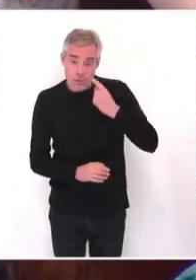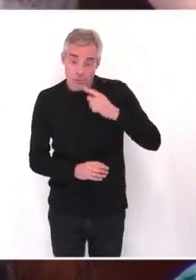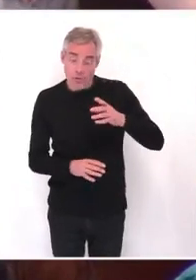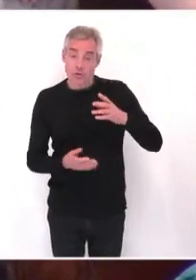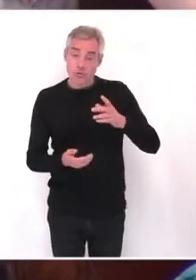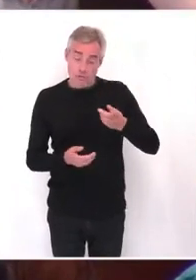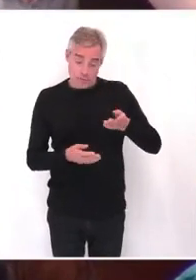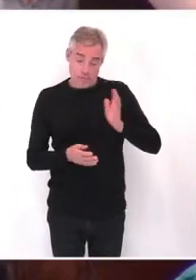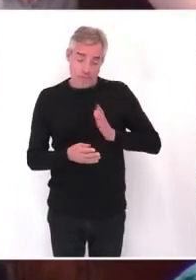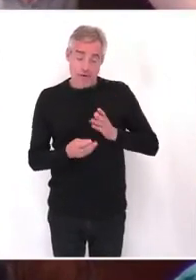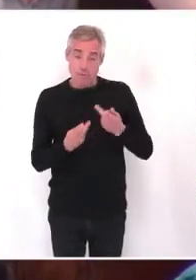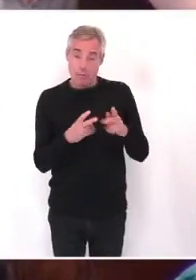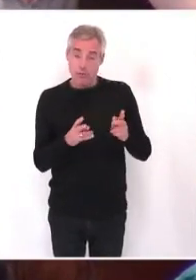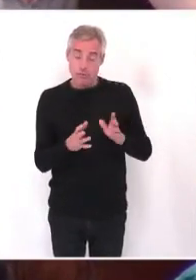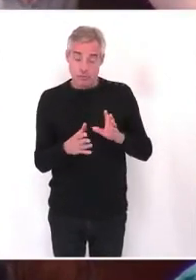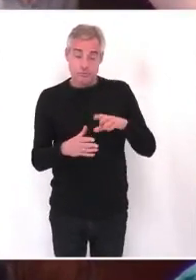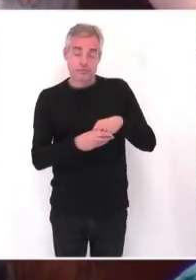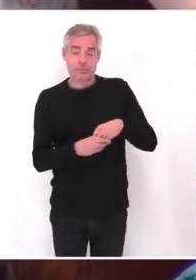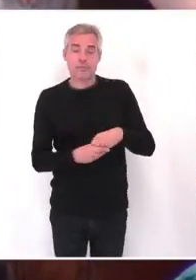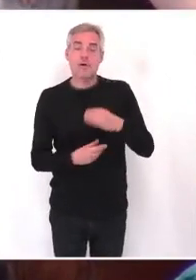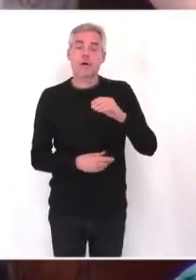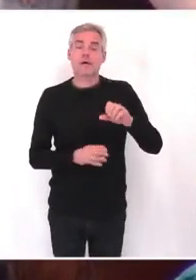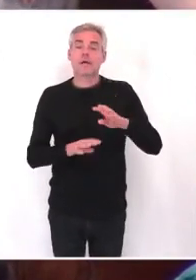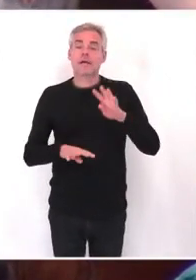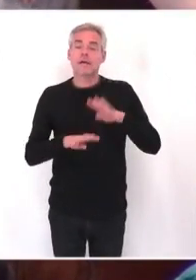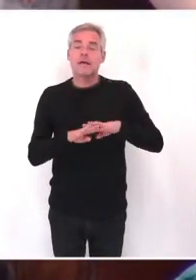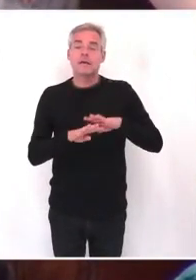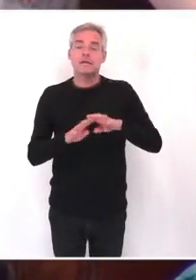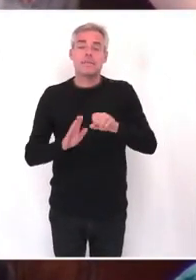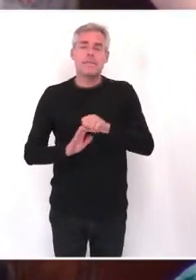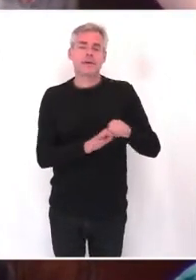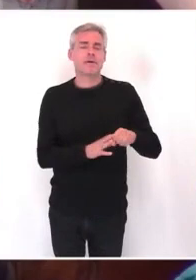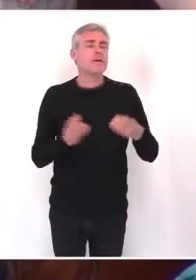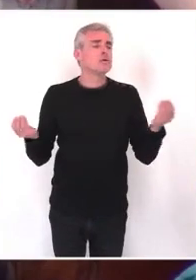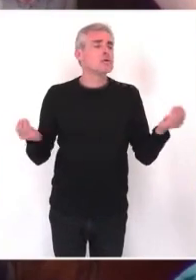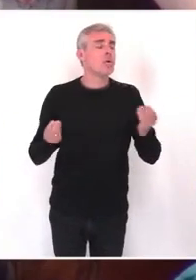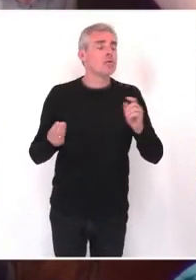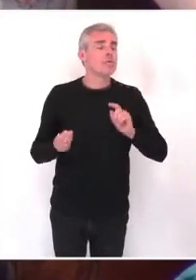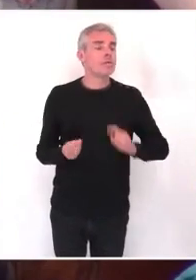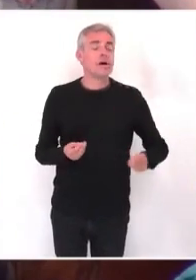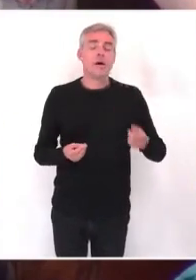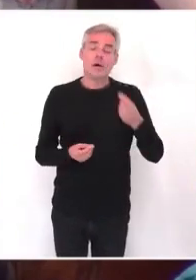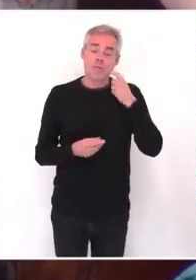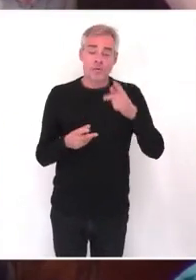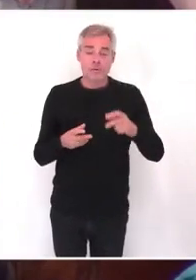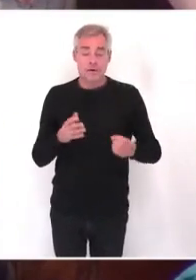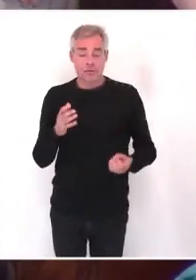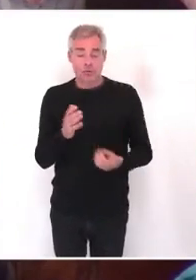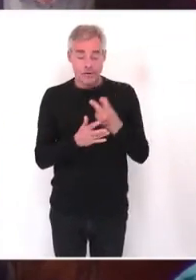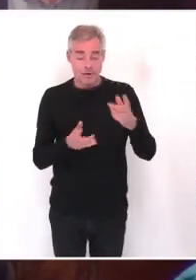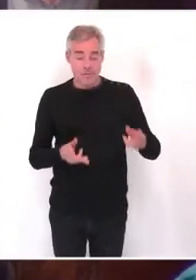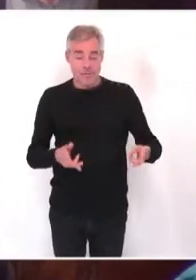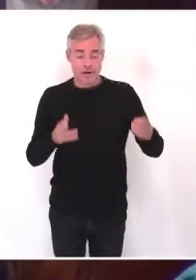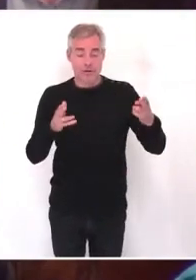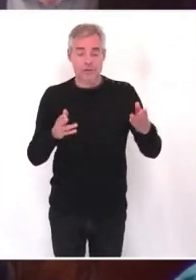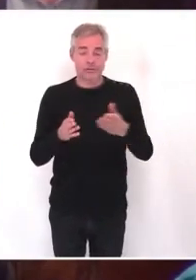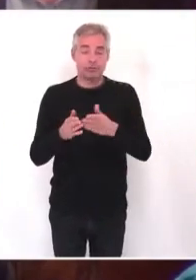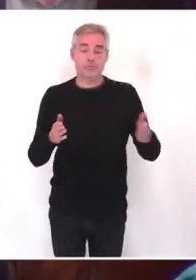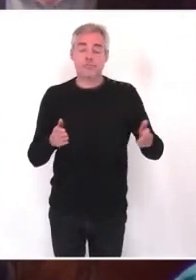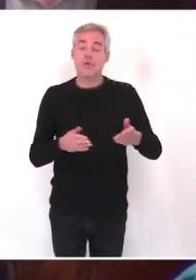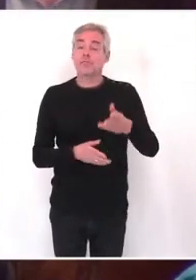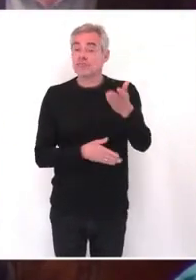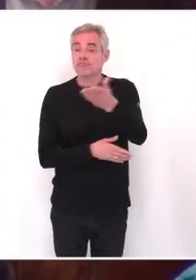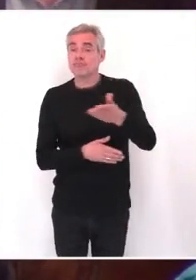quartiers. Nos quartiers prioritaires, mais quels sont-ils justement pour la nouvelle période à venir? Vous le